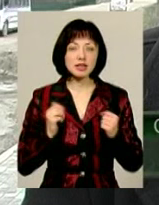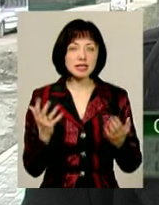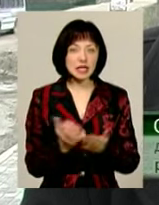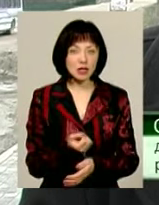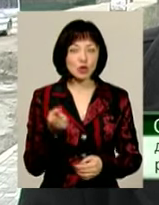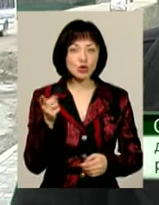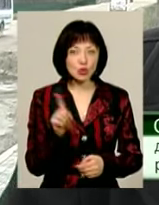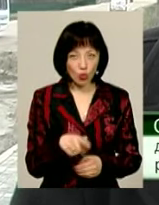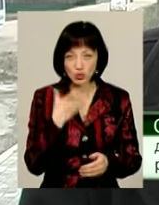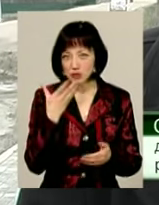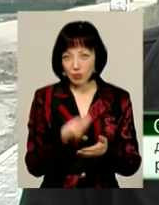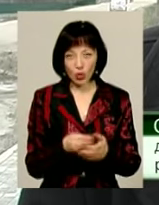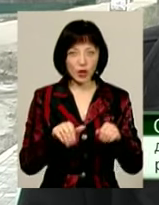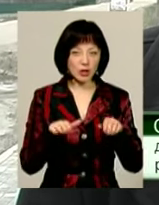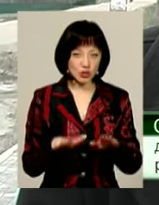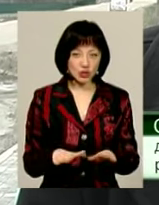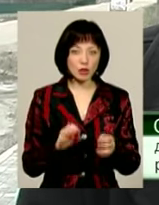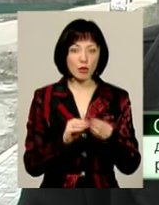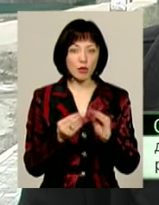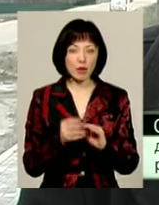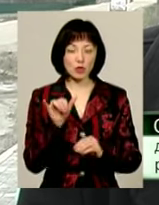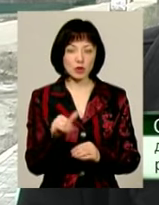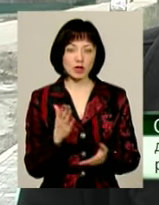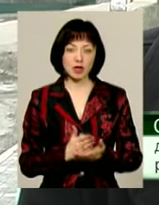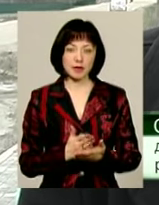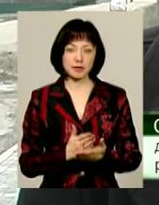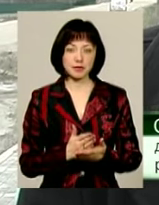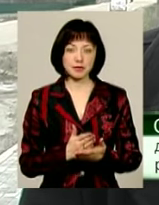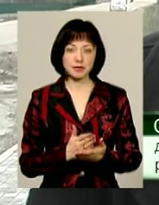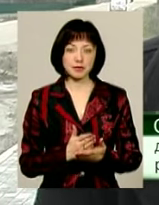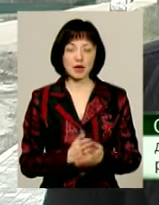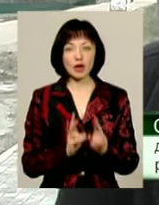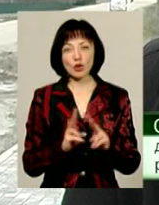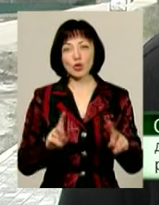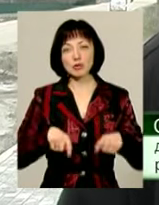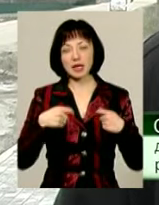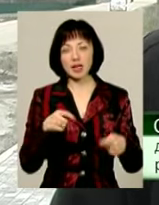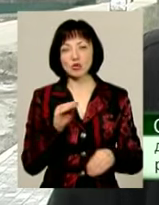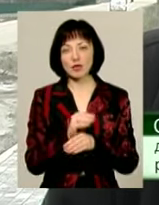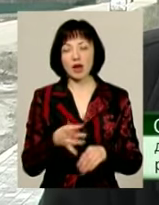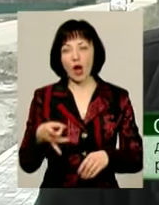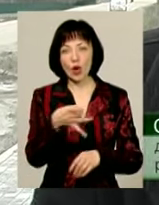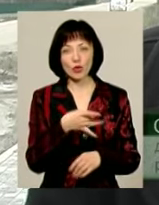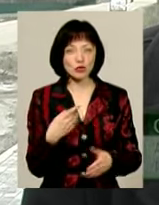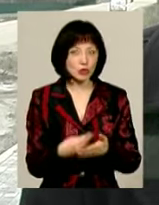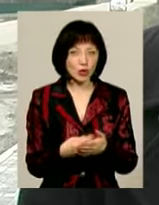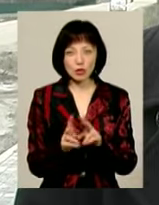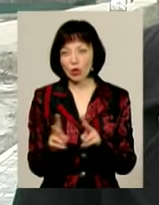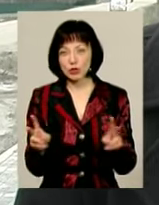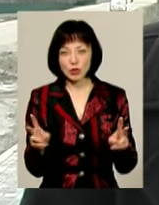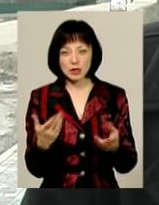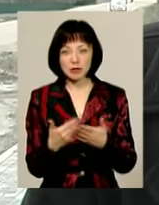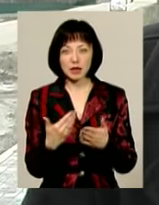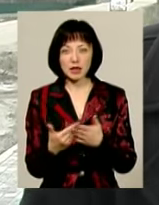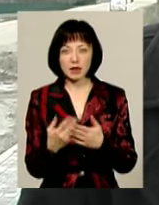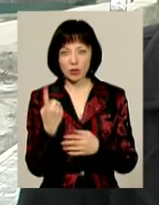то своє рішення тих проблем, які виникають в громаді. Хтось передає субвенцію районному бюджету, хтось, як,